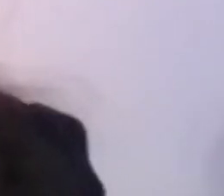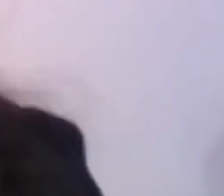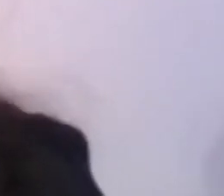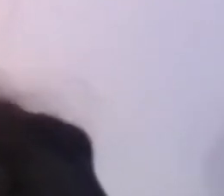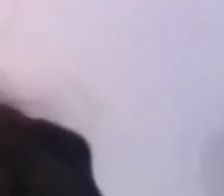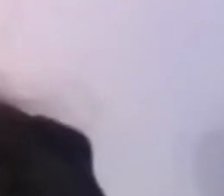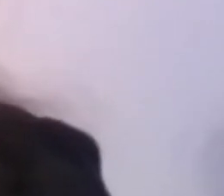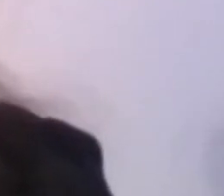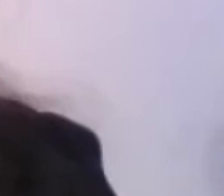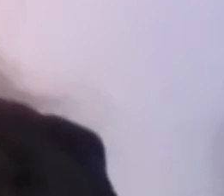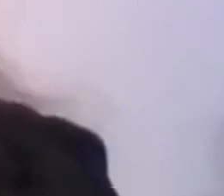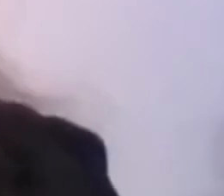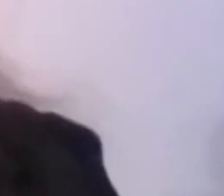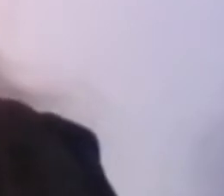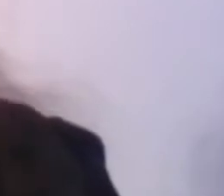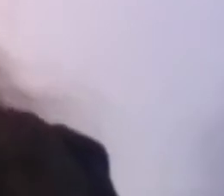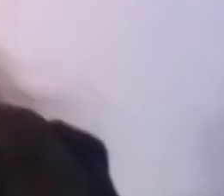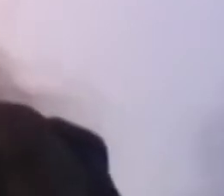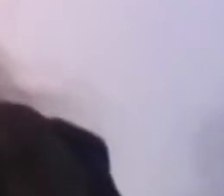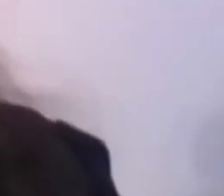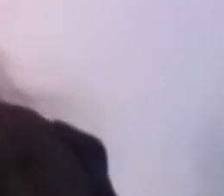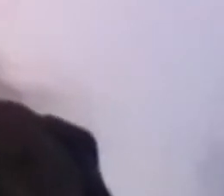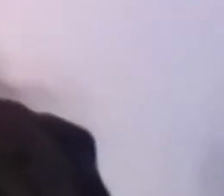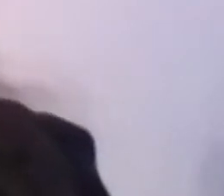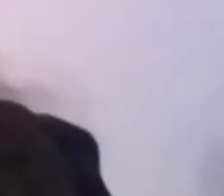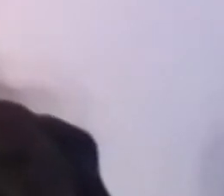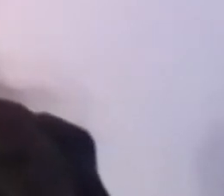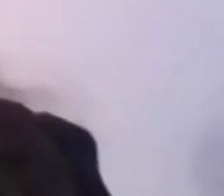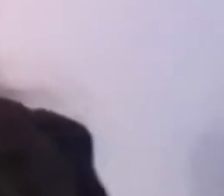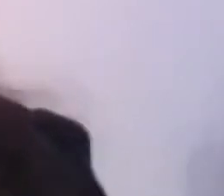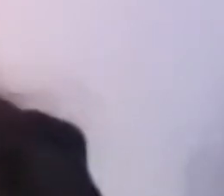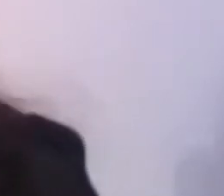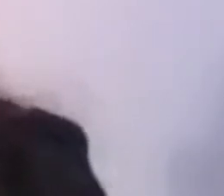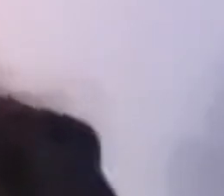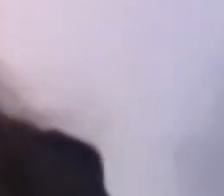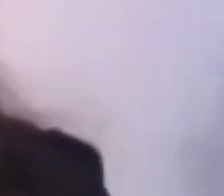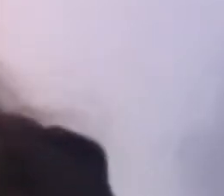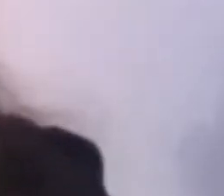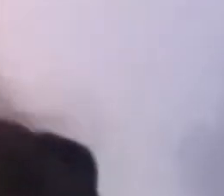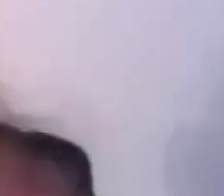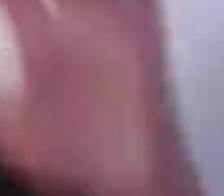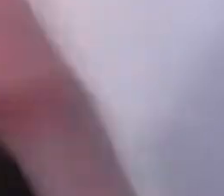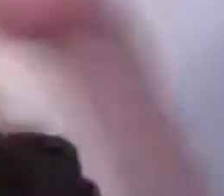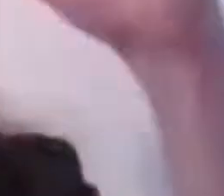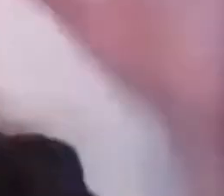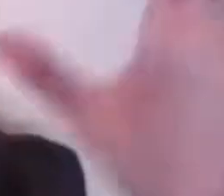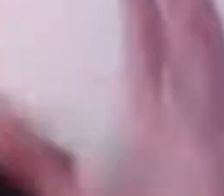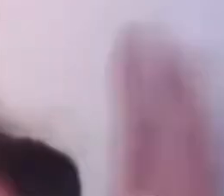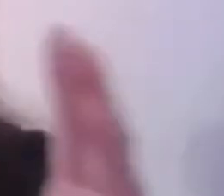Dans les papiers officiels, on te dit déficiente ou handicapée. Souvent, on me demande de te définir,